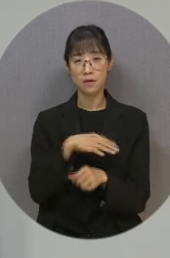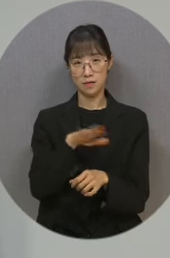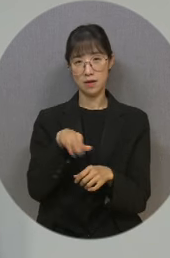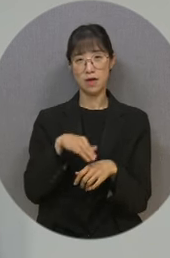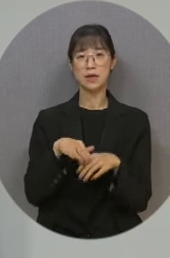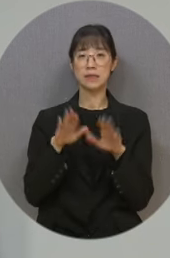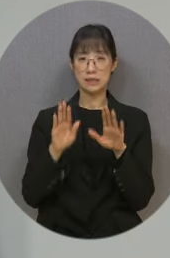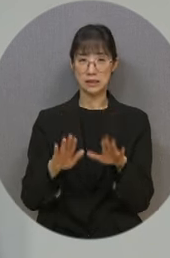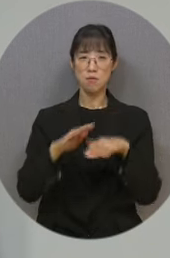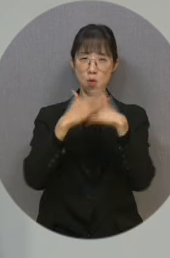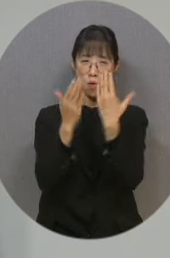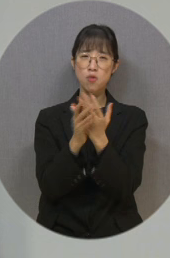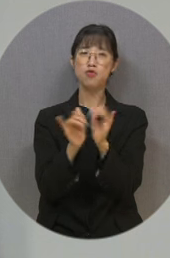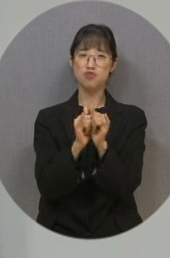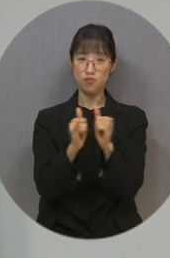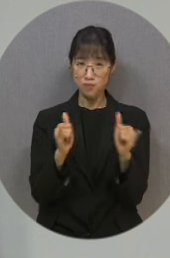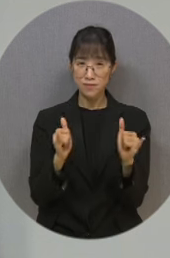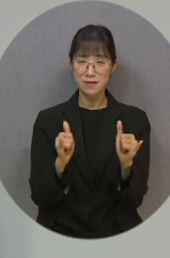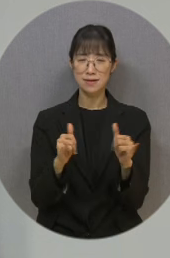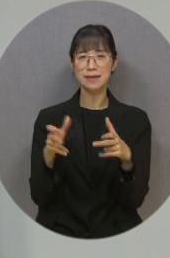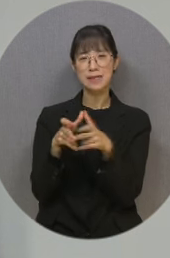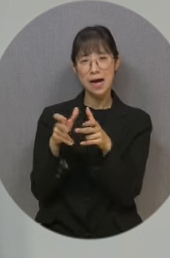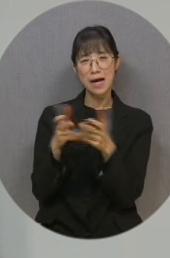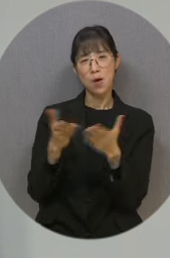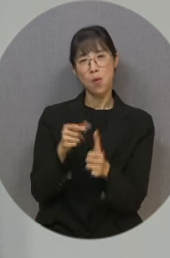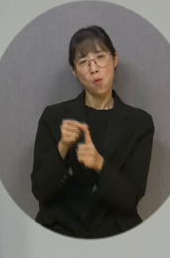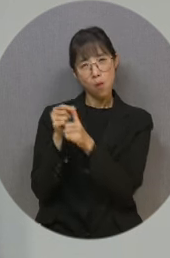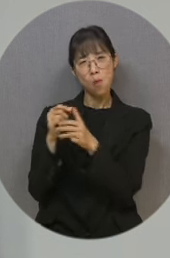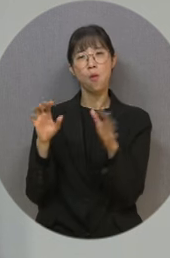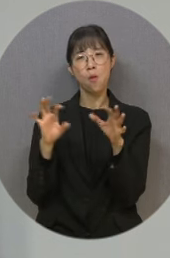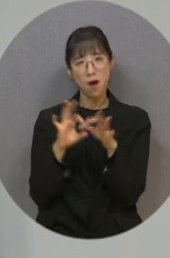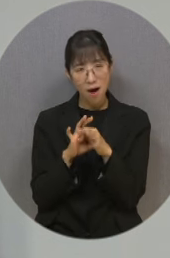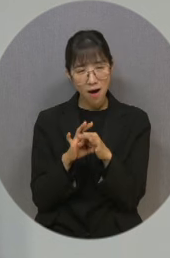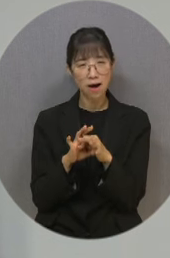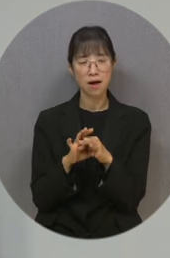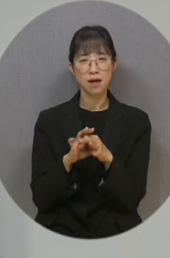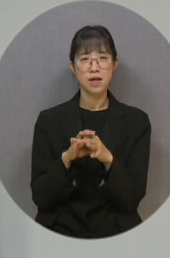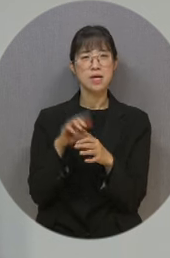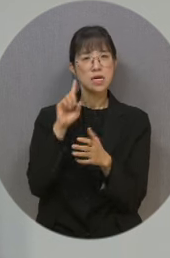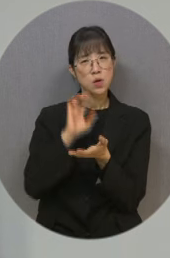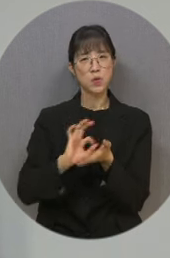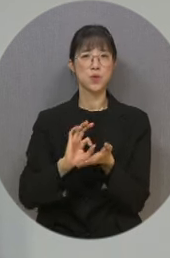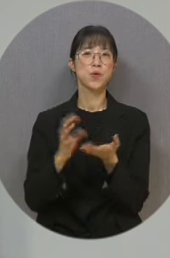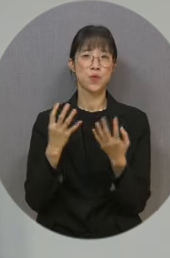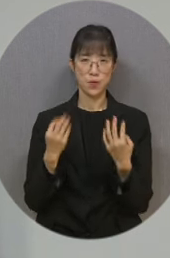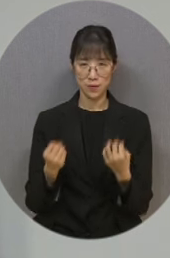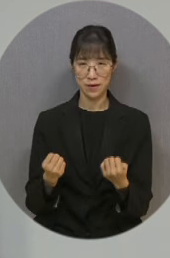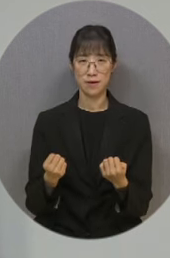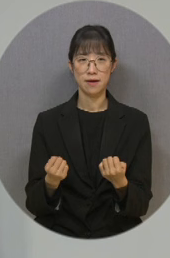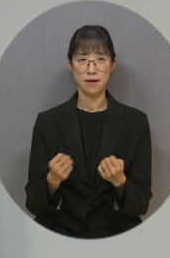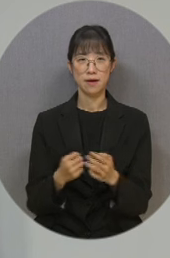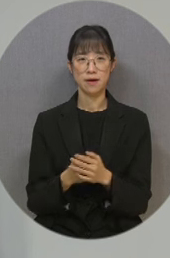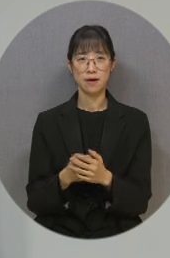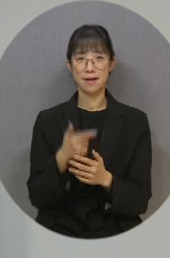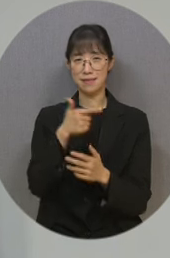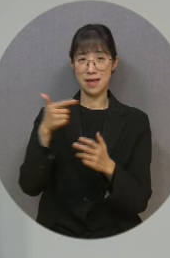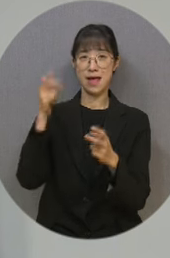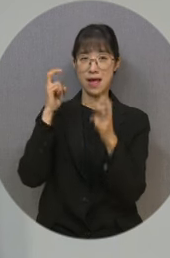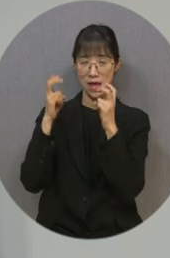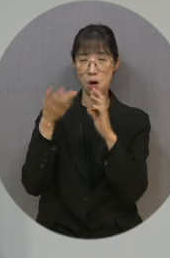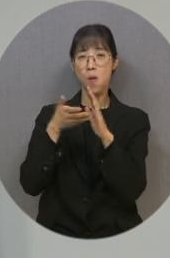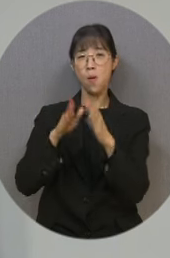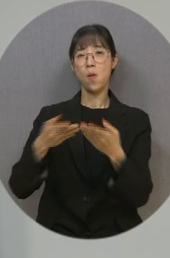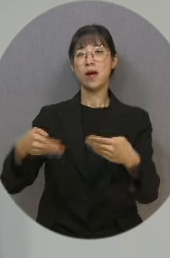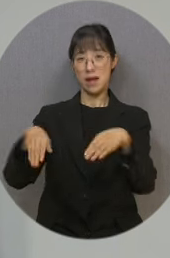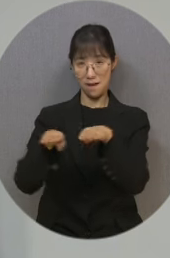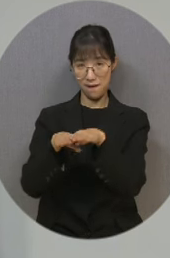지금 모든 국민들이이 장애인 고용에 대해서 요즘에 신경을 많이 쓰고 있습니다 그래서 대기업이나 공공